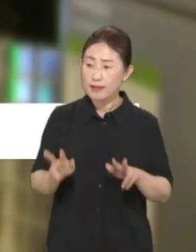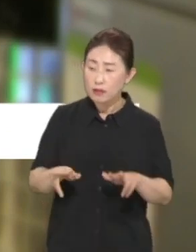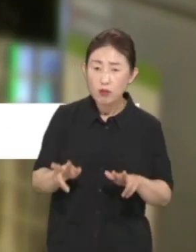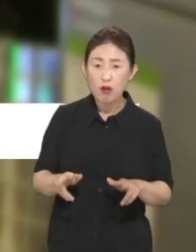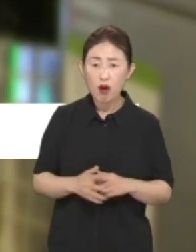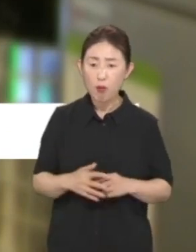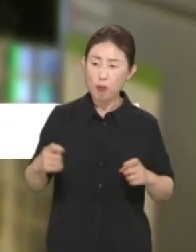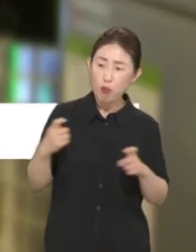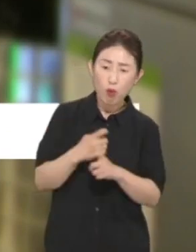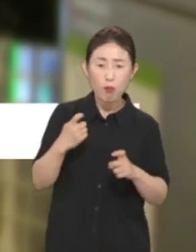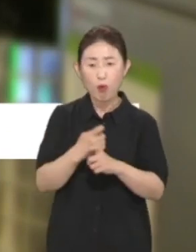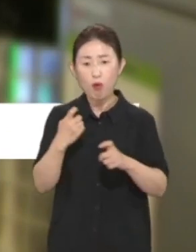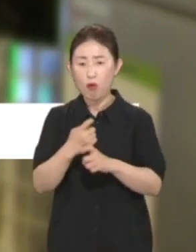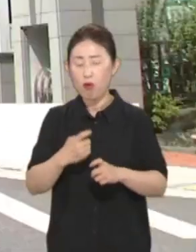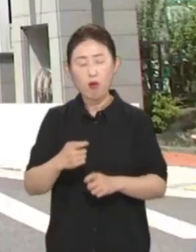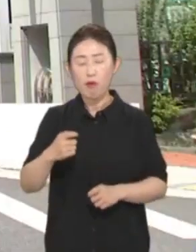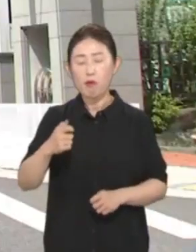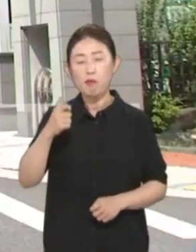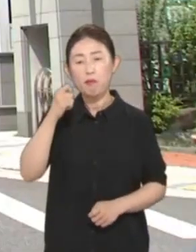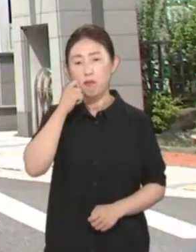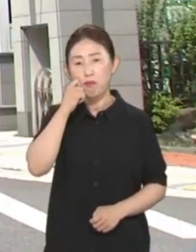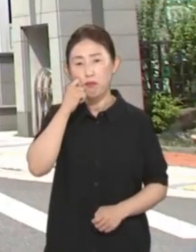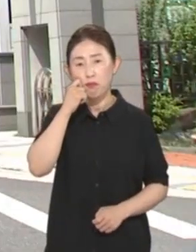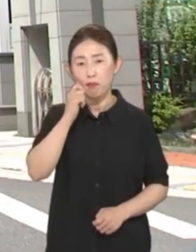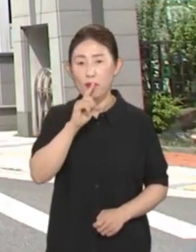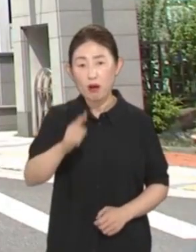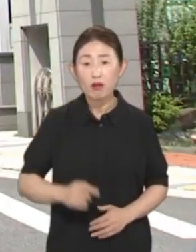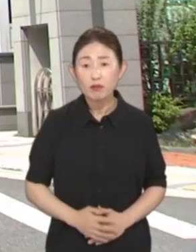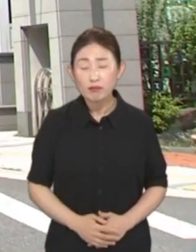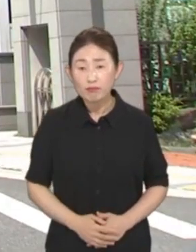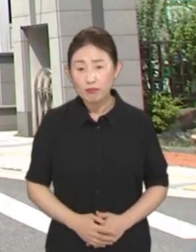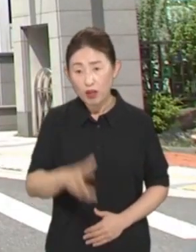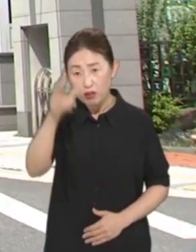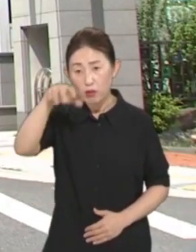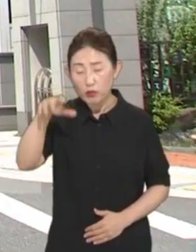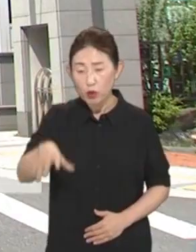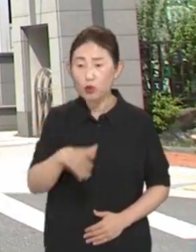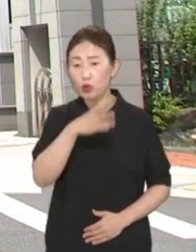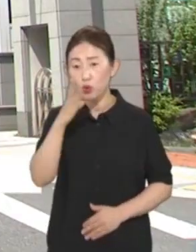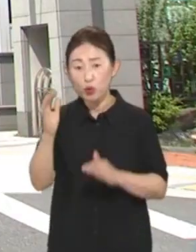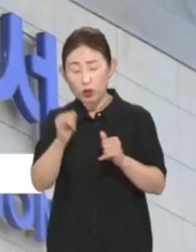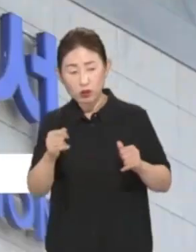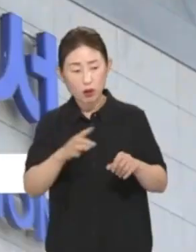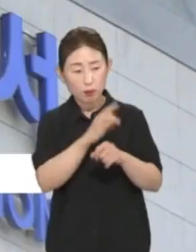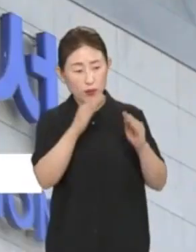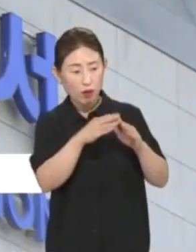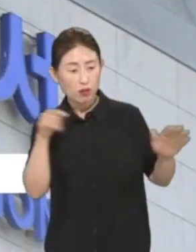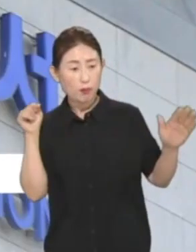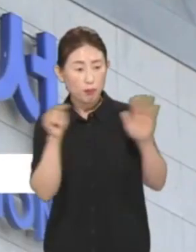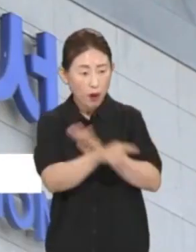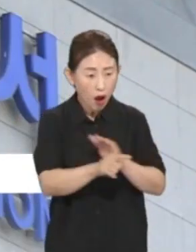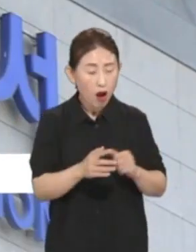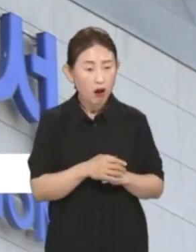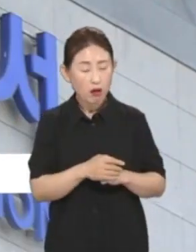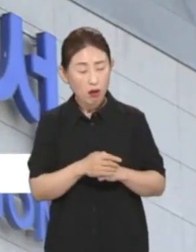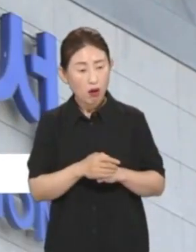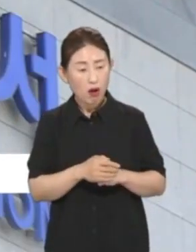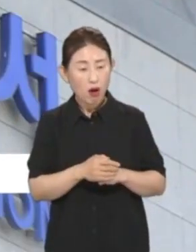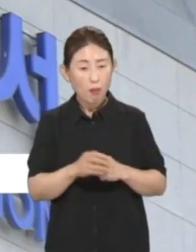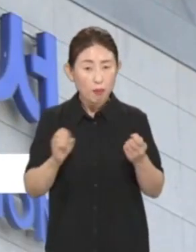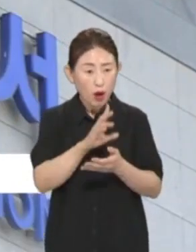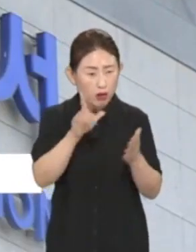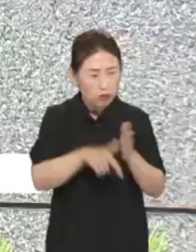당장은 보복으로 칠 수가 없고 이에 대해 경찰은 가이노인들이 편의점을 다시 찾아가 행패를 피운 당시엔